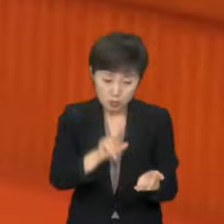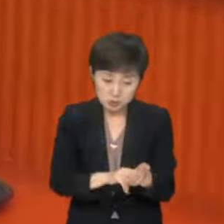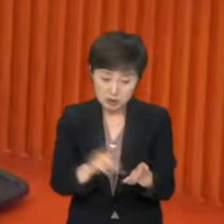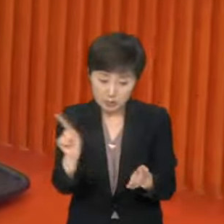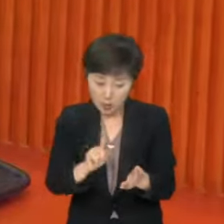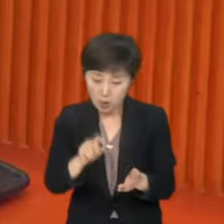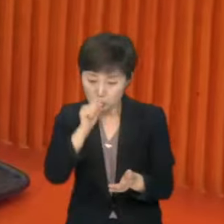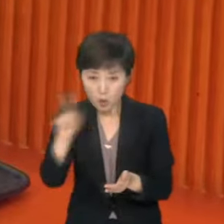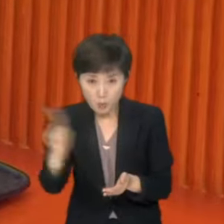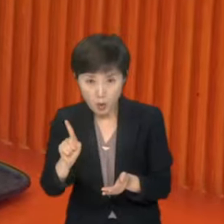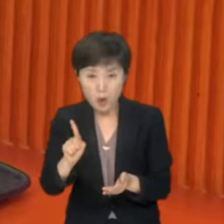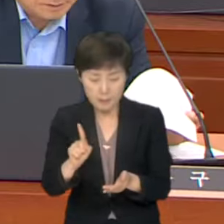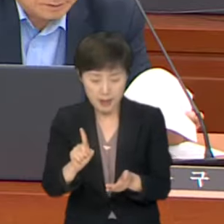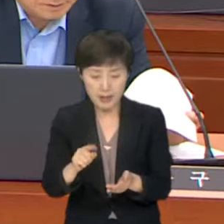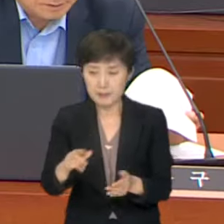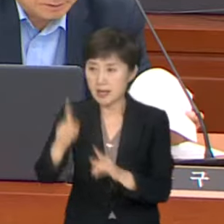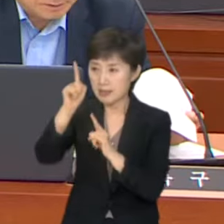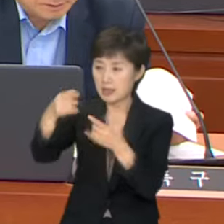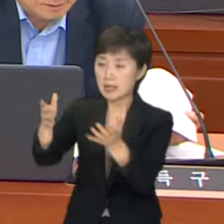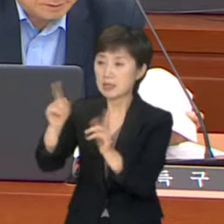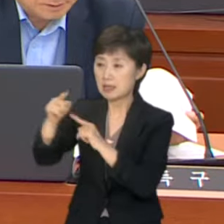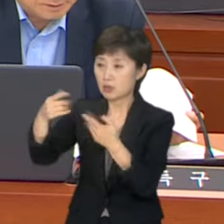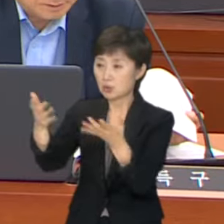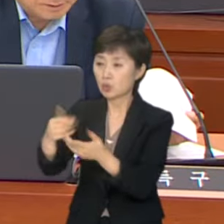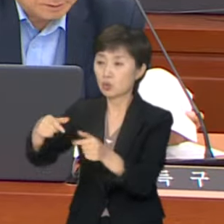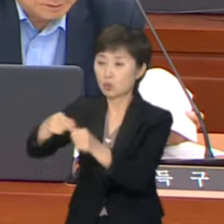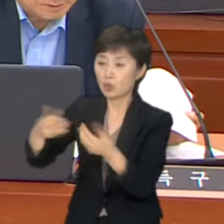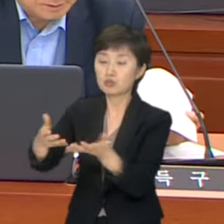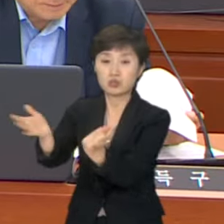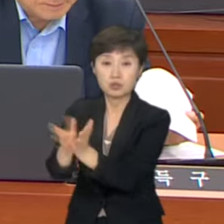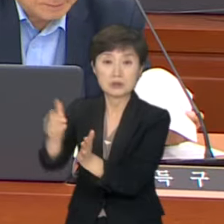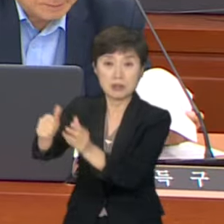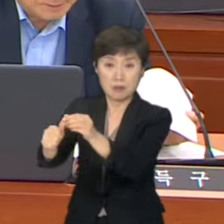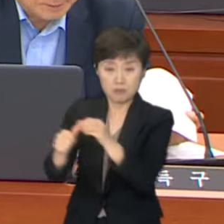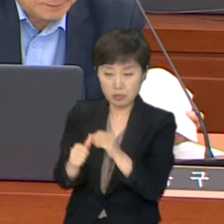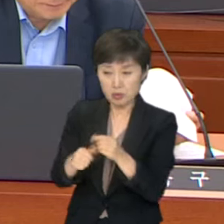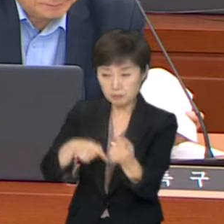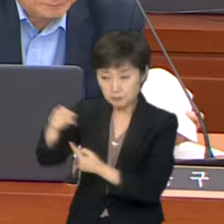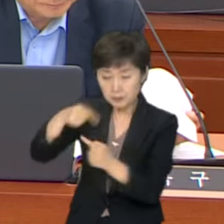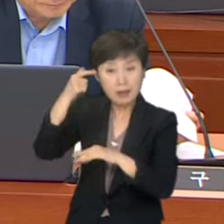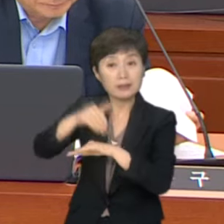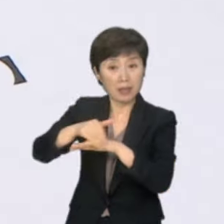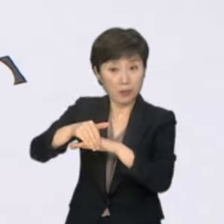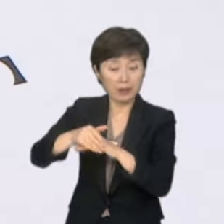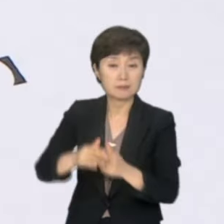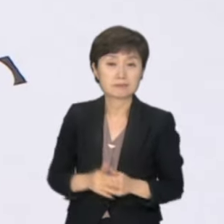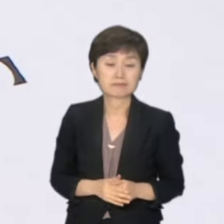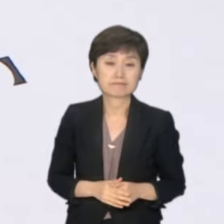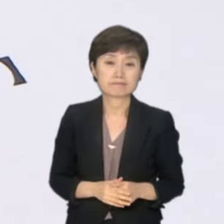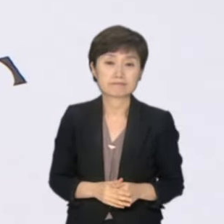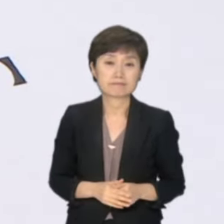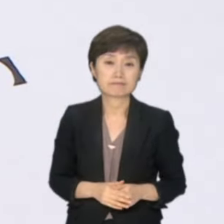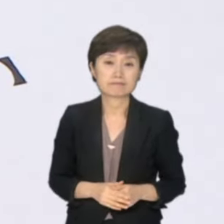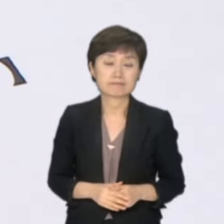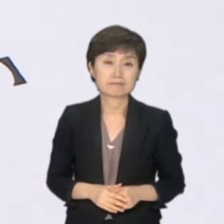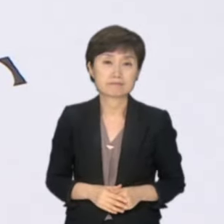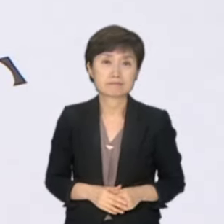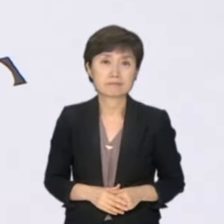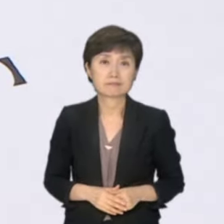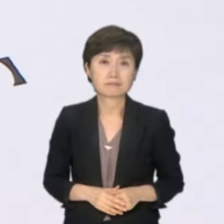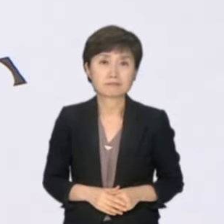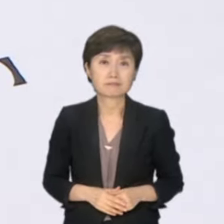대책을 도출한다는 취지로 이 장관 등을 증인으로 하는 입법 청문회를 열 예정입니다. 연합뉴스TV 이화영입니다.